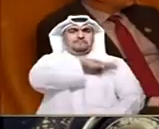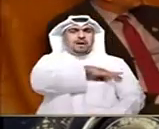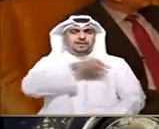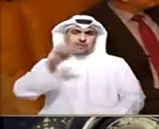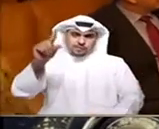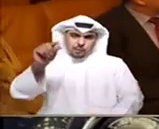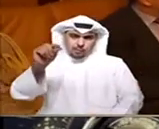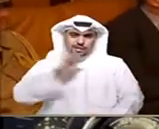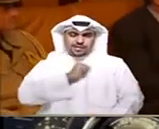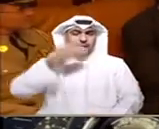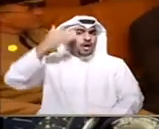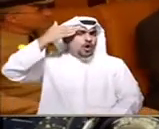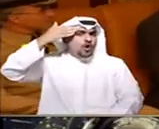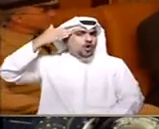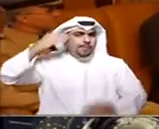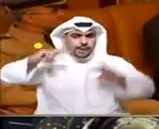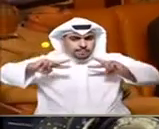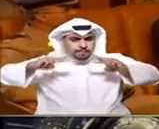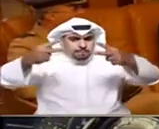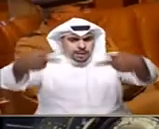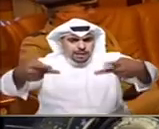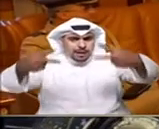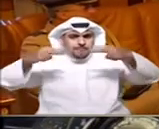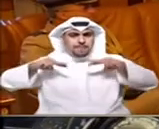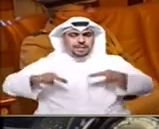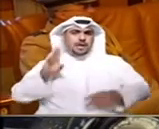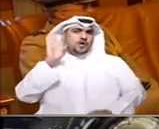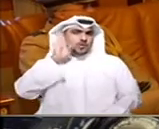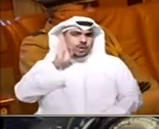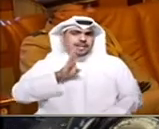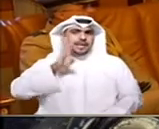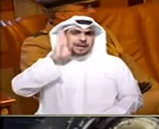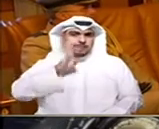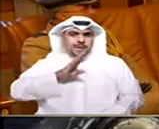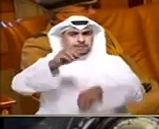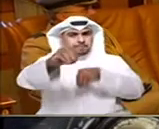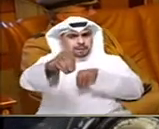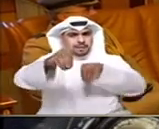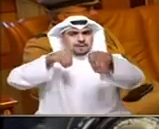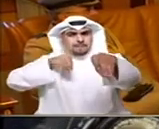من الخبرات والمعلومات والتدريب المشترك بين البلدين الصديقين.